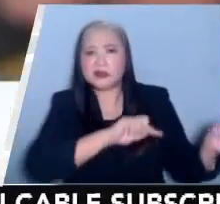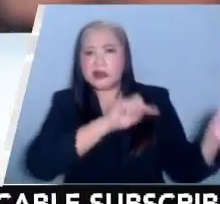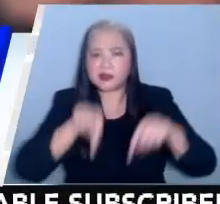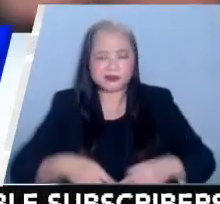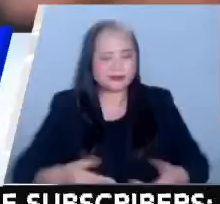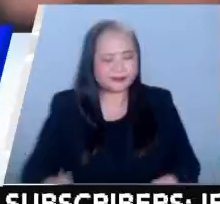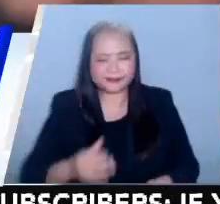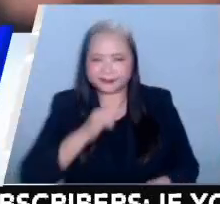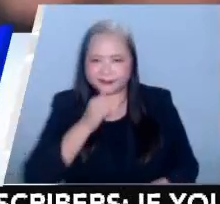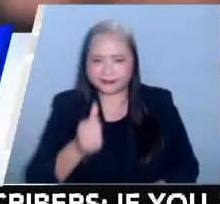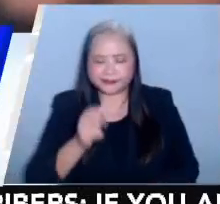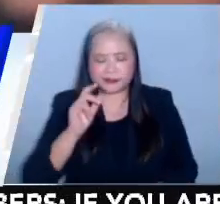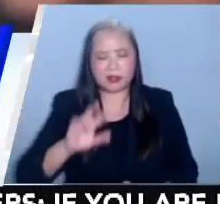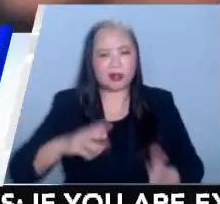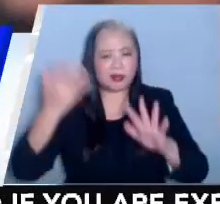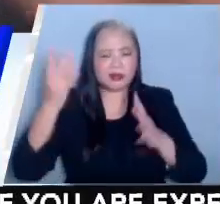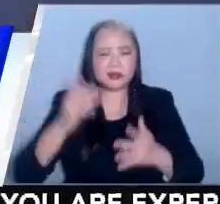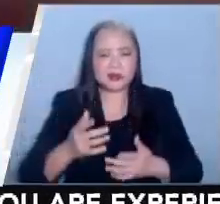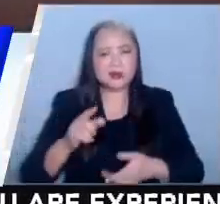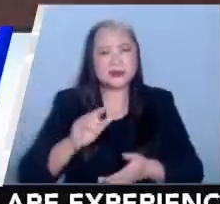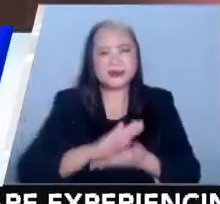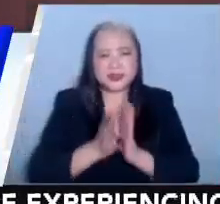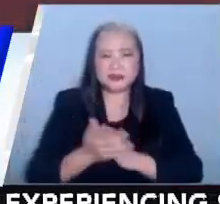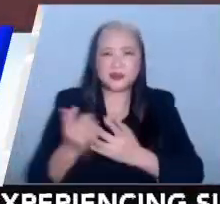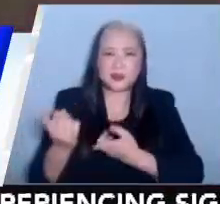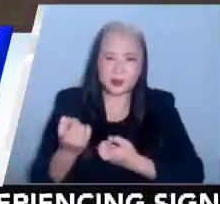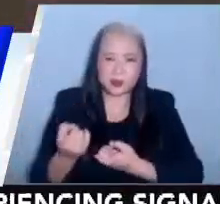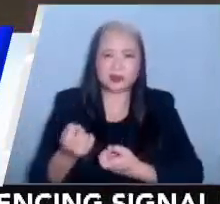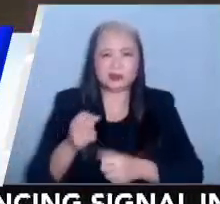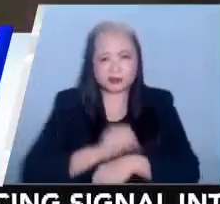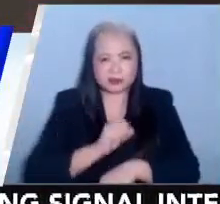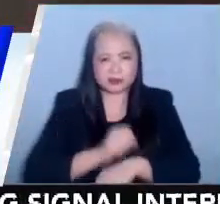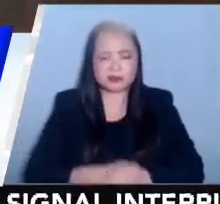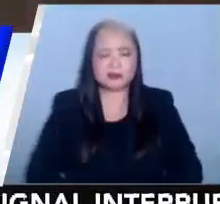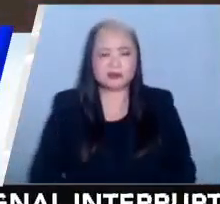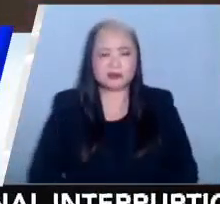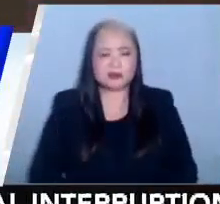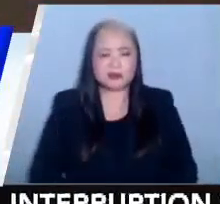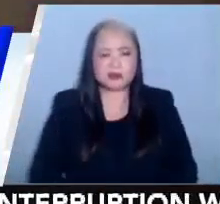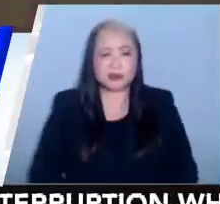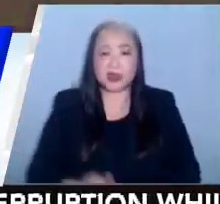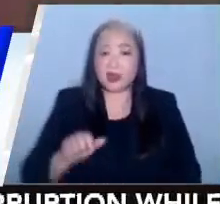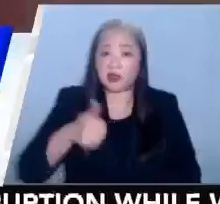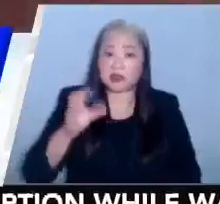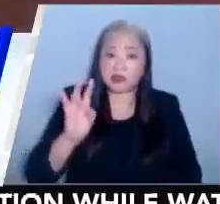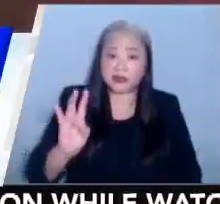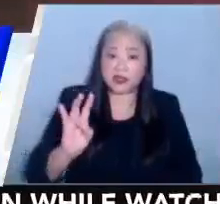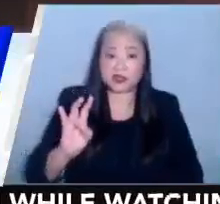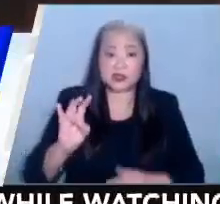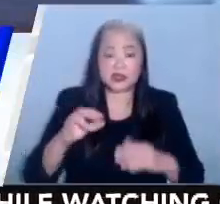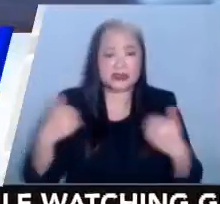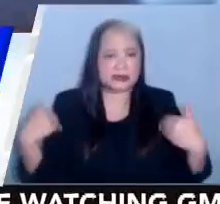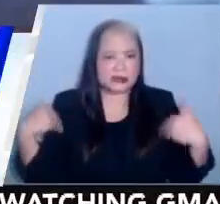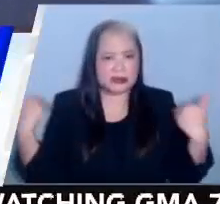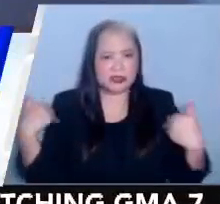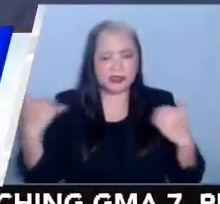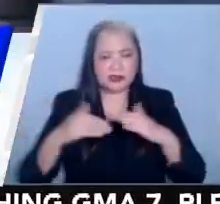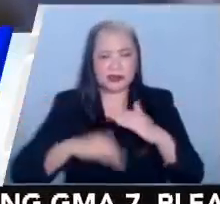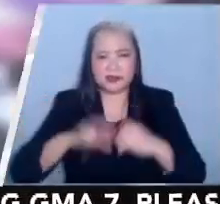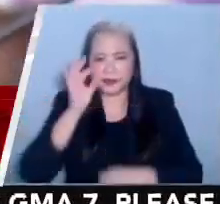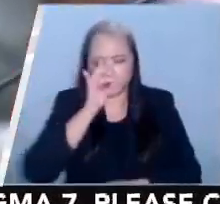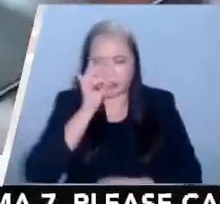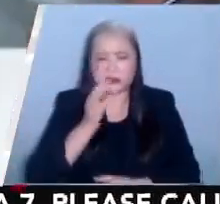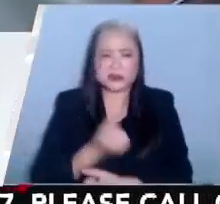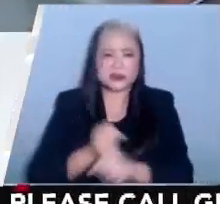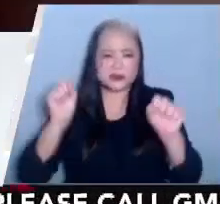in-exploit yung kanilang person. Nailigtas din ang 7 minor de edad na Pilipina. Yung 7